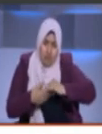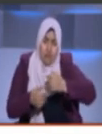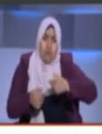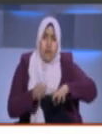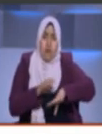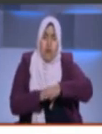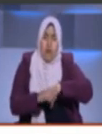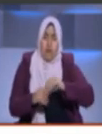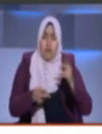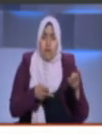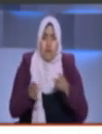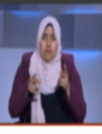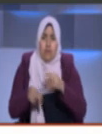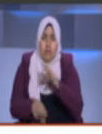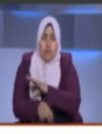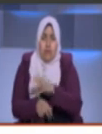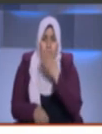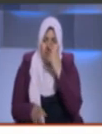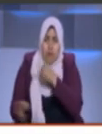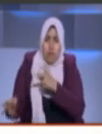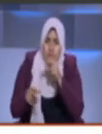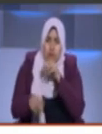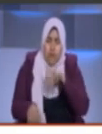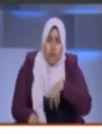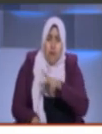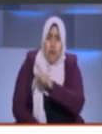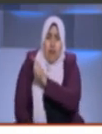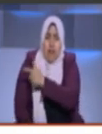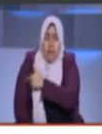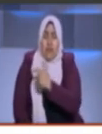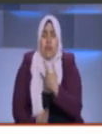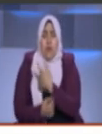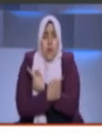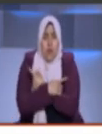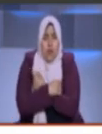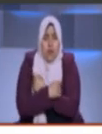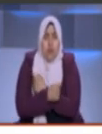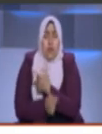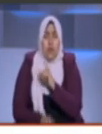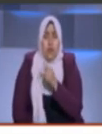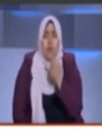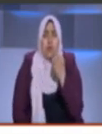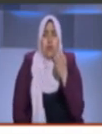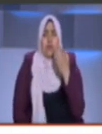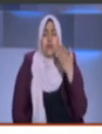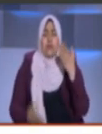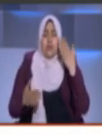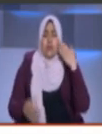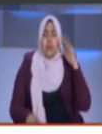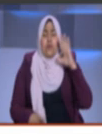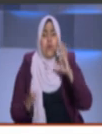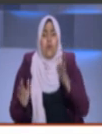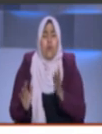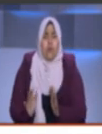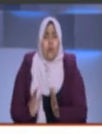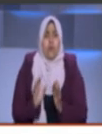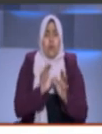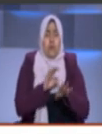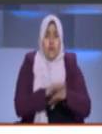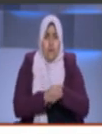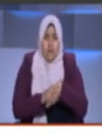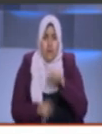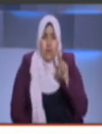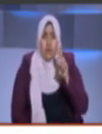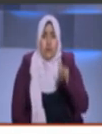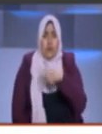او نقل المرضى منها المانيا والنمسا وسويسرا ولوكسمبورغ، ويعني بعض من الدول الاوروبيه التي